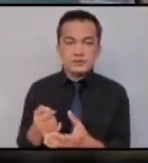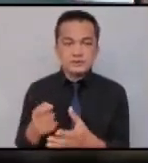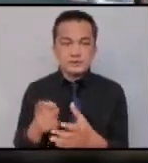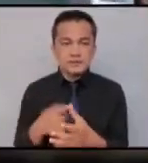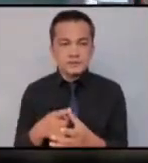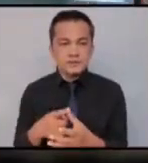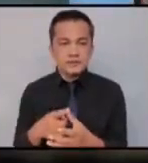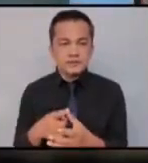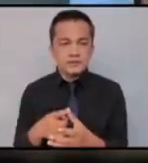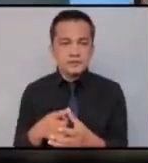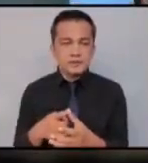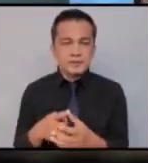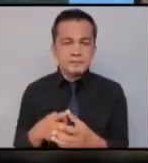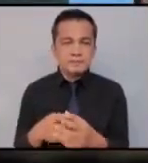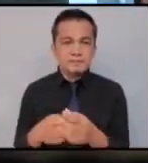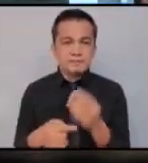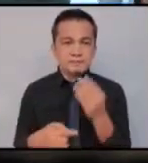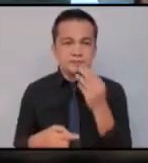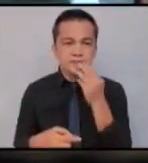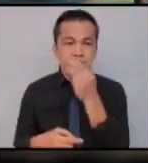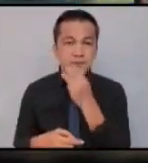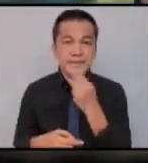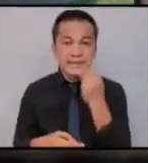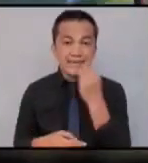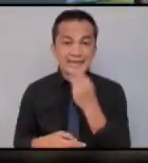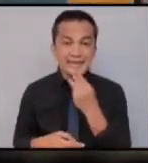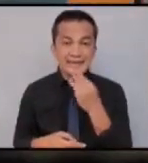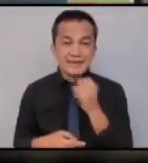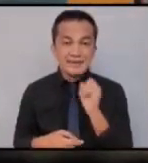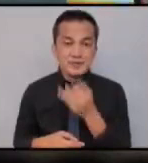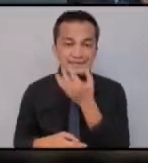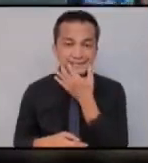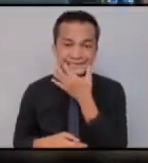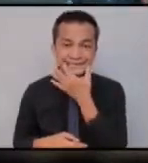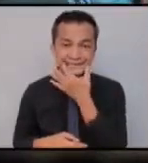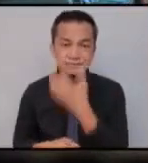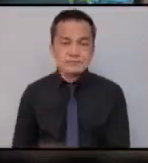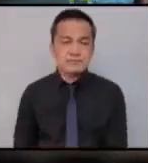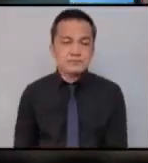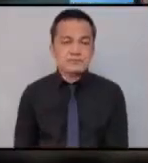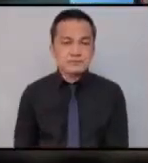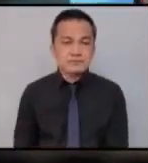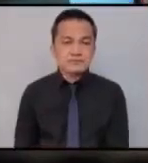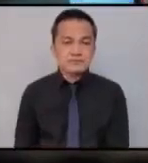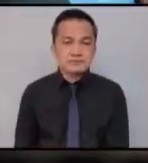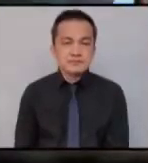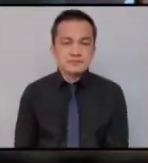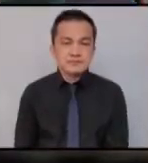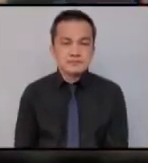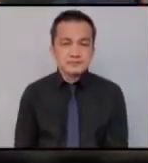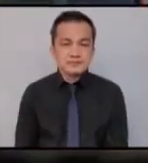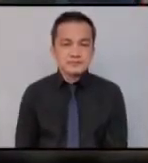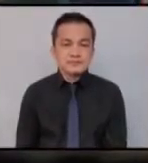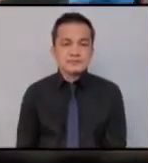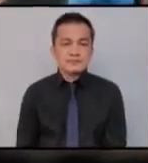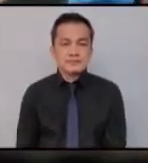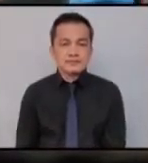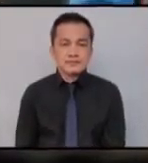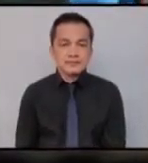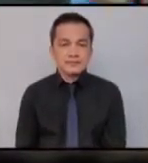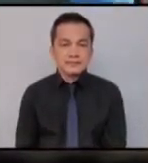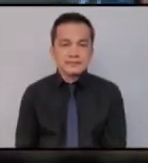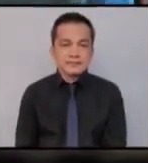Bibig? Oo, pwedeng nakasmile. Oh, so meron na tayo. Oh. Okay, eto. Oh. Okay, doon ayan. Sa red